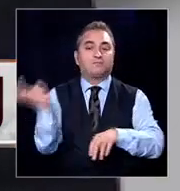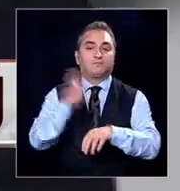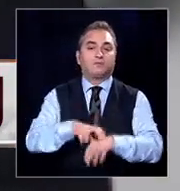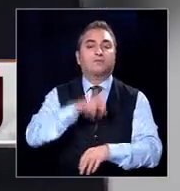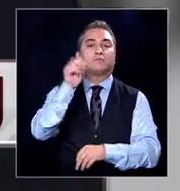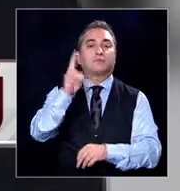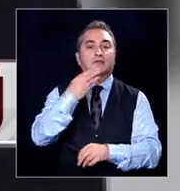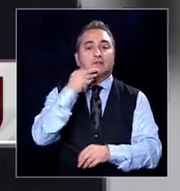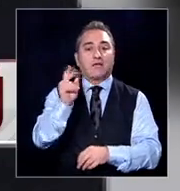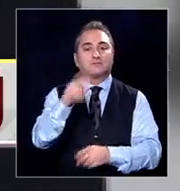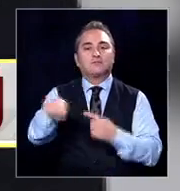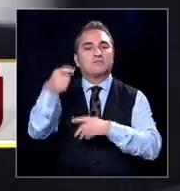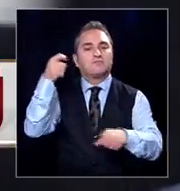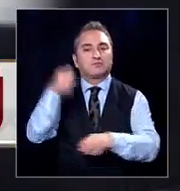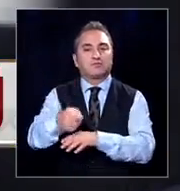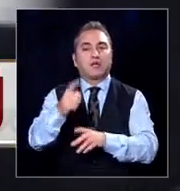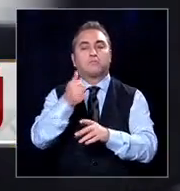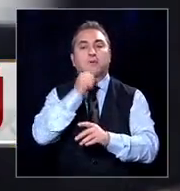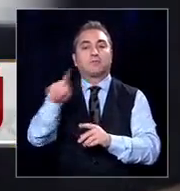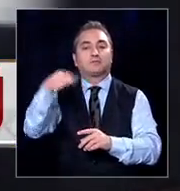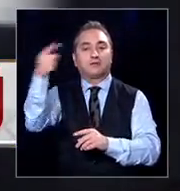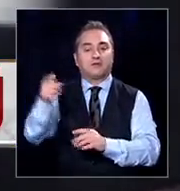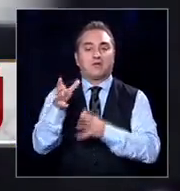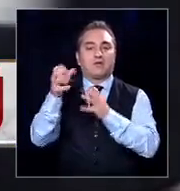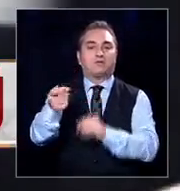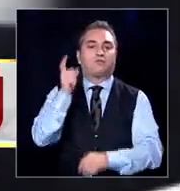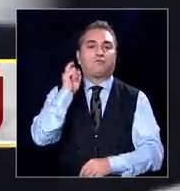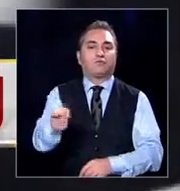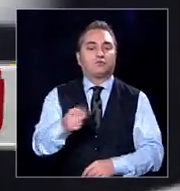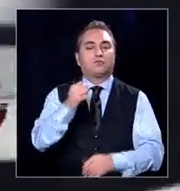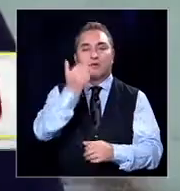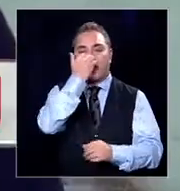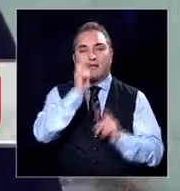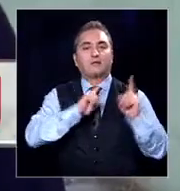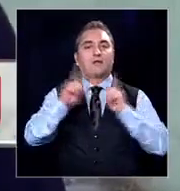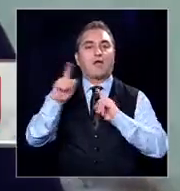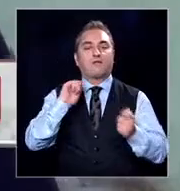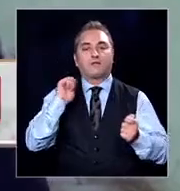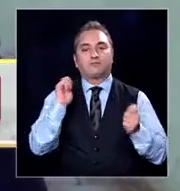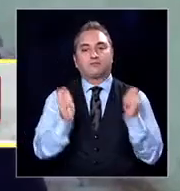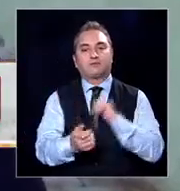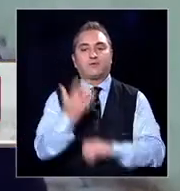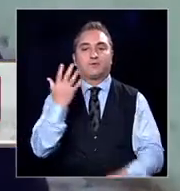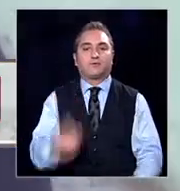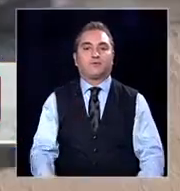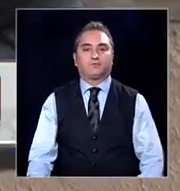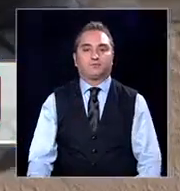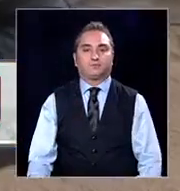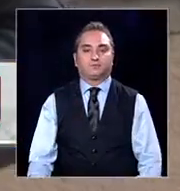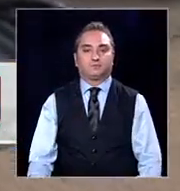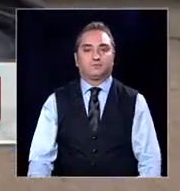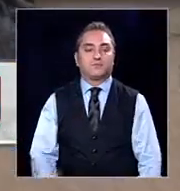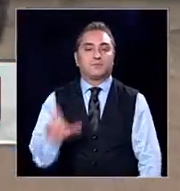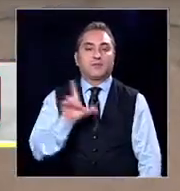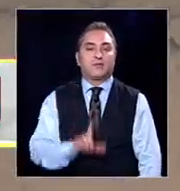gençlerden birinin babası vuruldu. Yan bakma kavgası kan davasına dönüştü. Öğren öğren içeride başlamış kavga. Lise